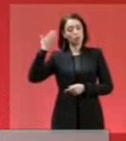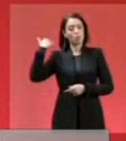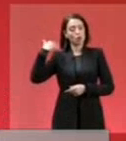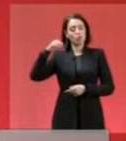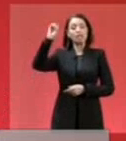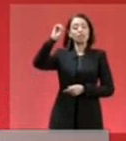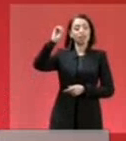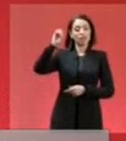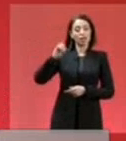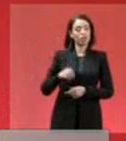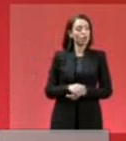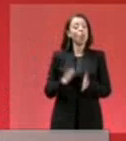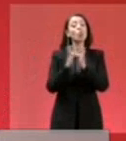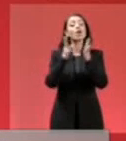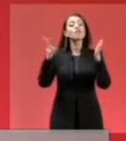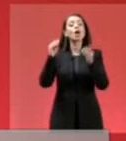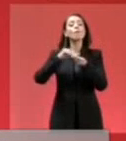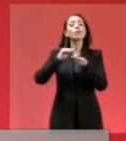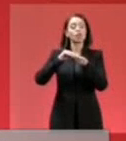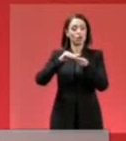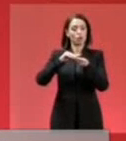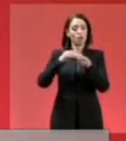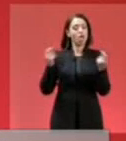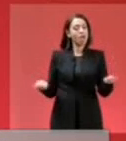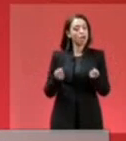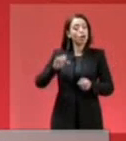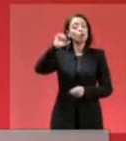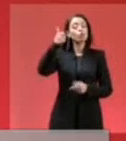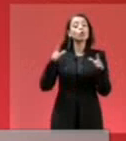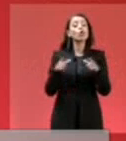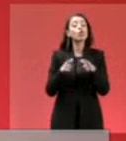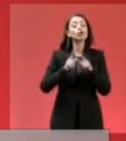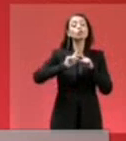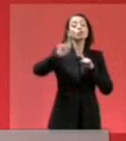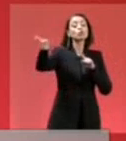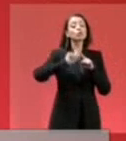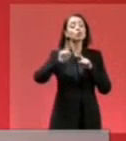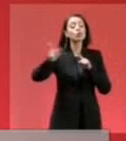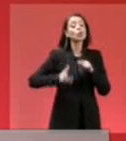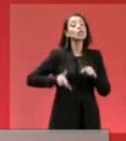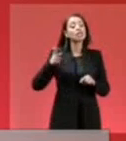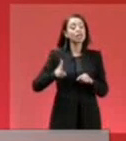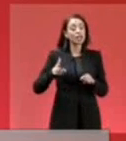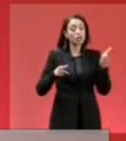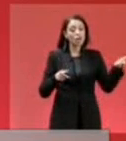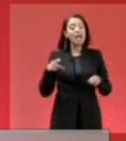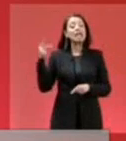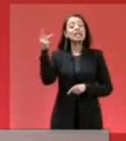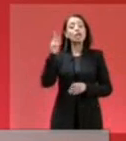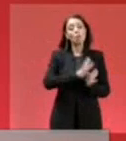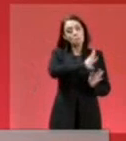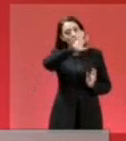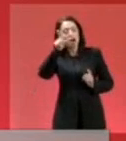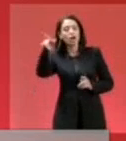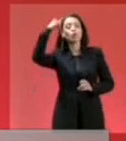την προηγούμενη Τετάρτη, στις 17 Απριλίου, έγινε το πρώτο δοκιμαστικό δρομολόγιο του τρένου από το Κιάτο μέχρι το